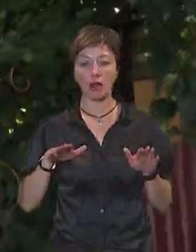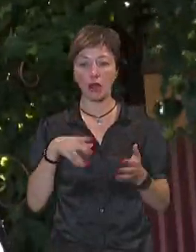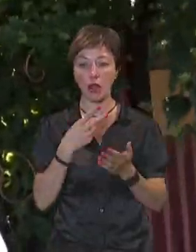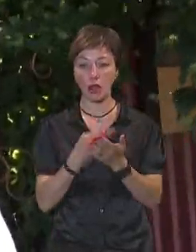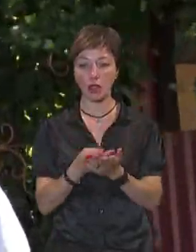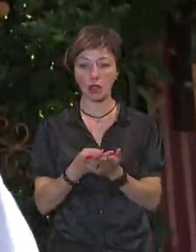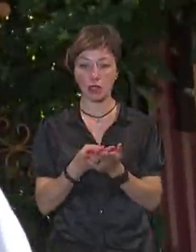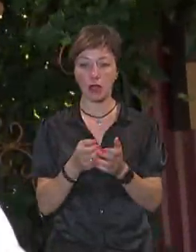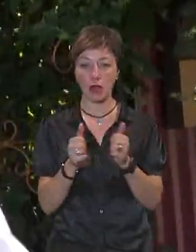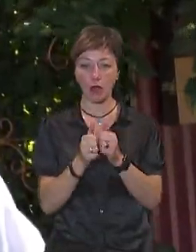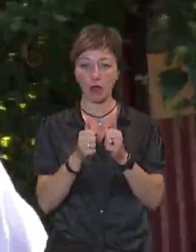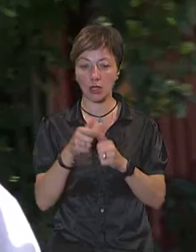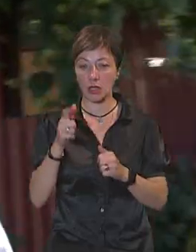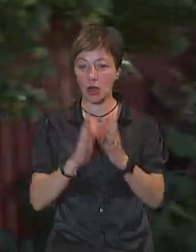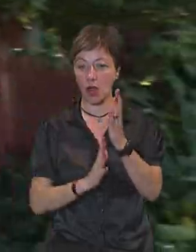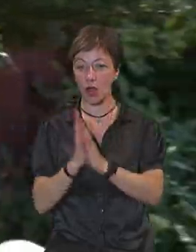коло, ну, коло тих хащів.